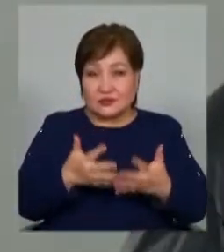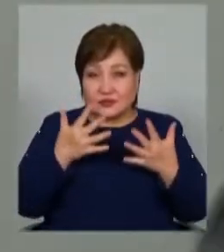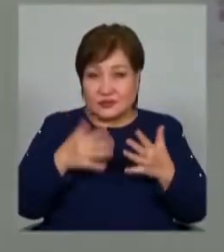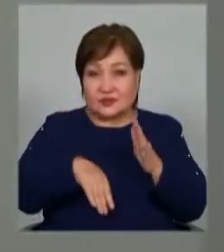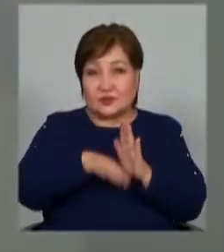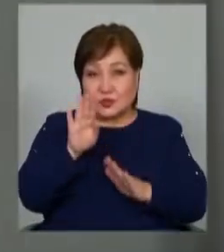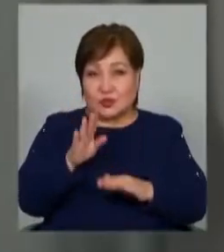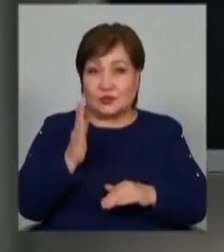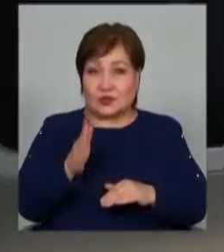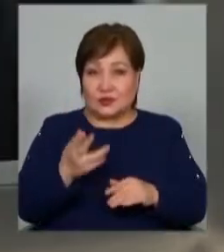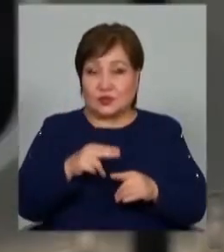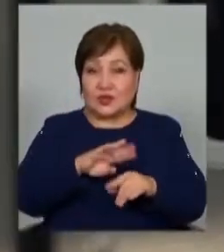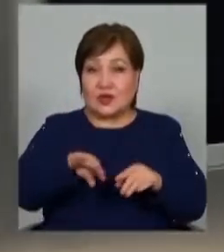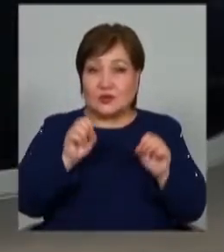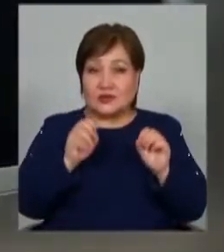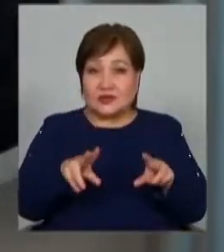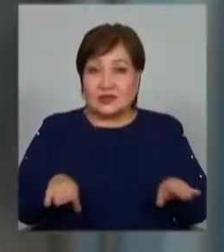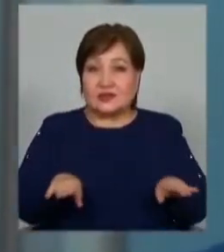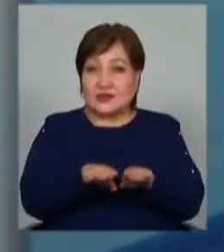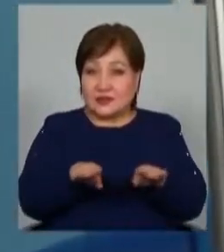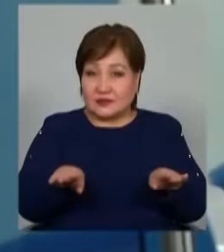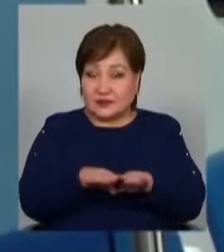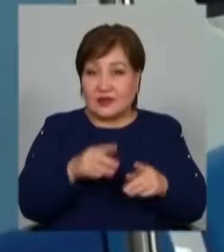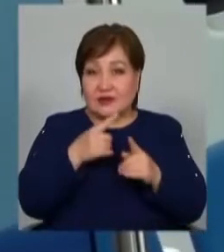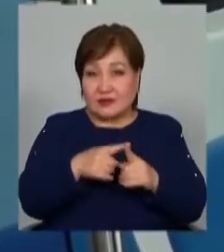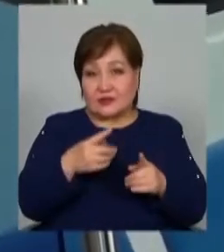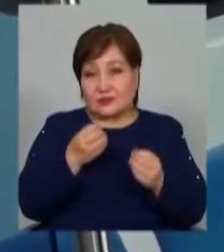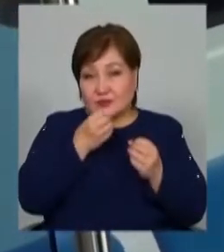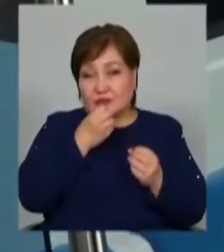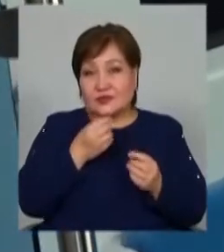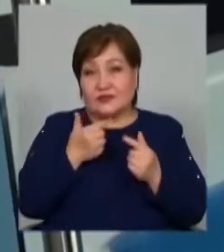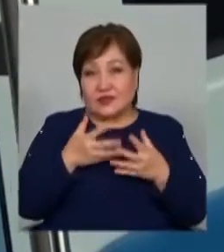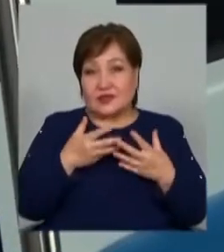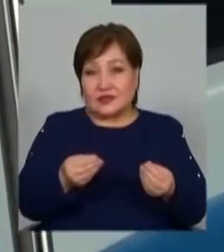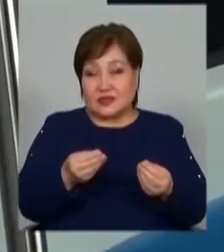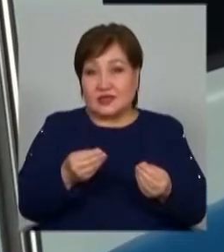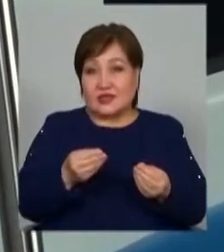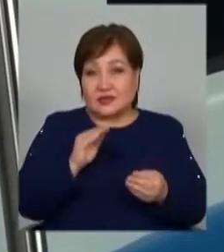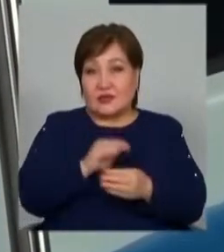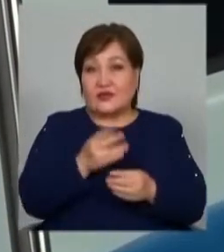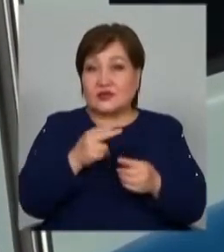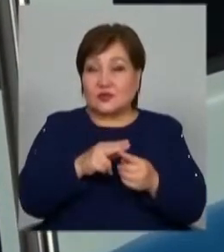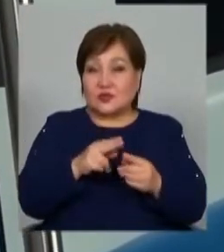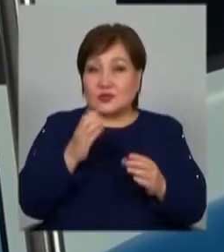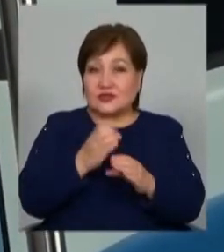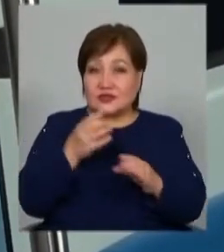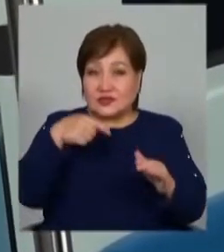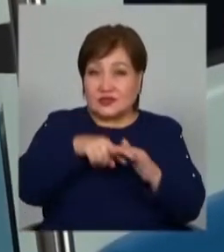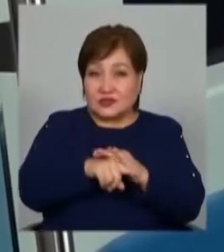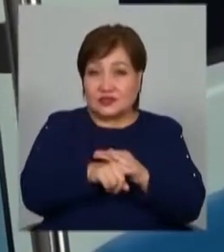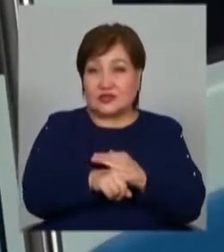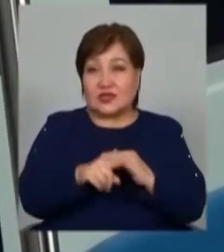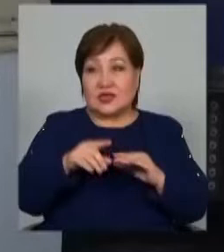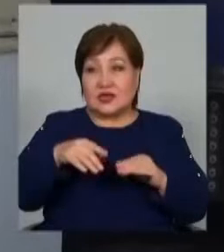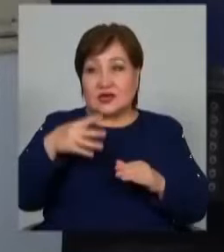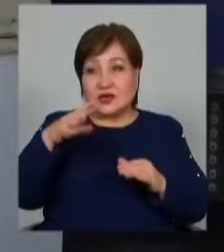сәйкесінше қауіпсіздік деңгейіне оң әсер етеді. Сонымен қатар салонның іші соңғы үлгідегі жарық жүйесімен